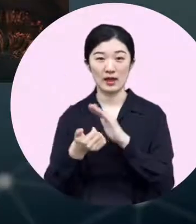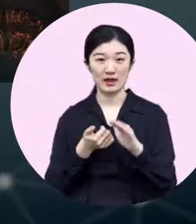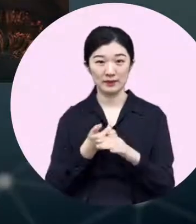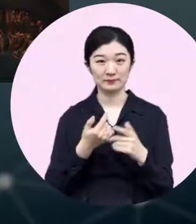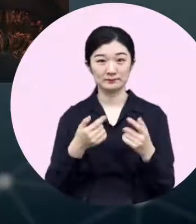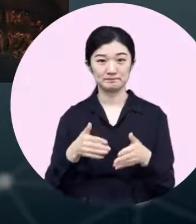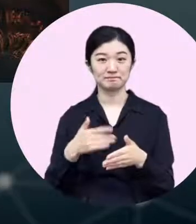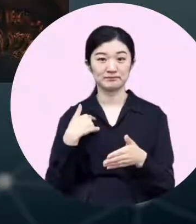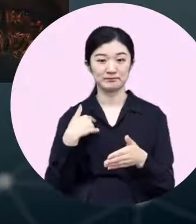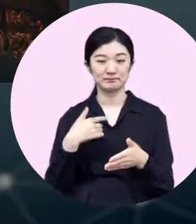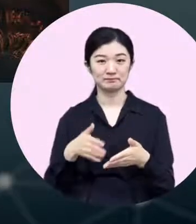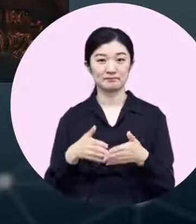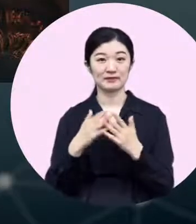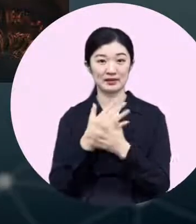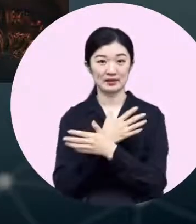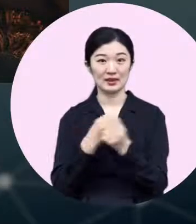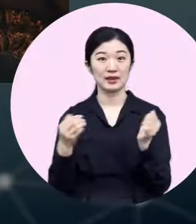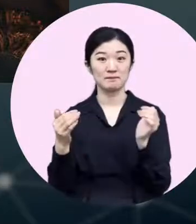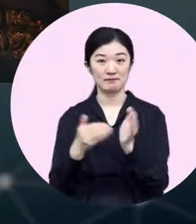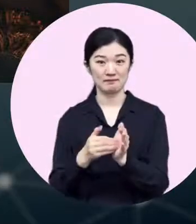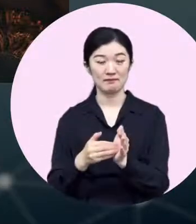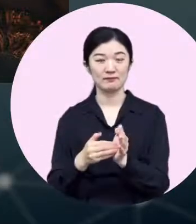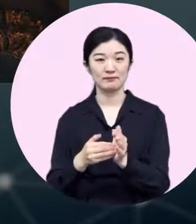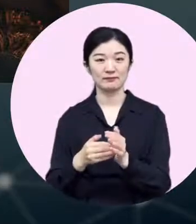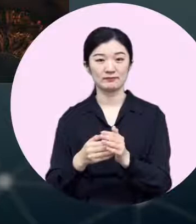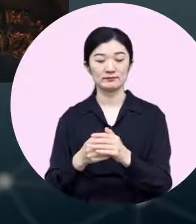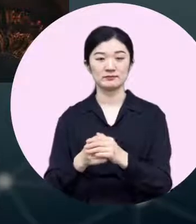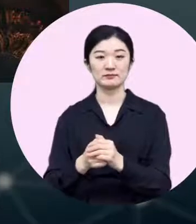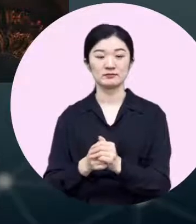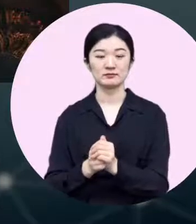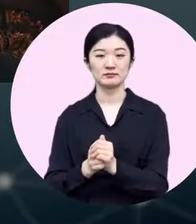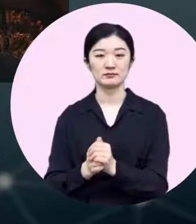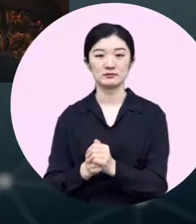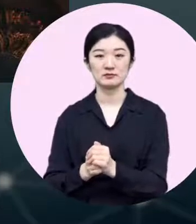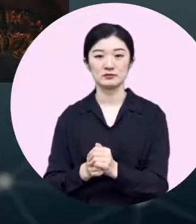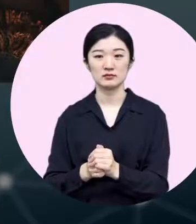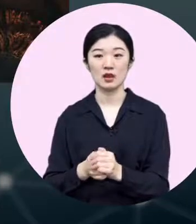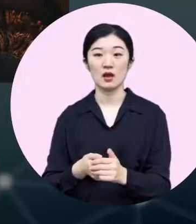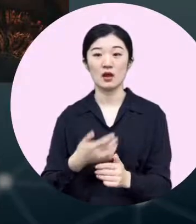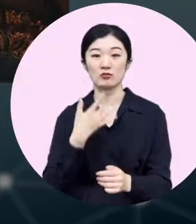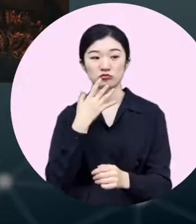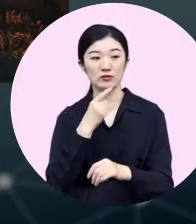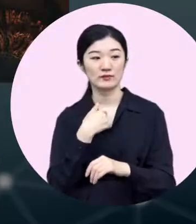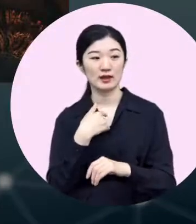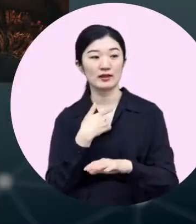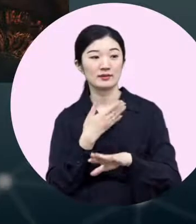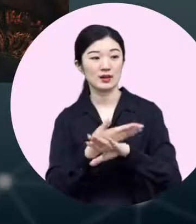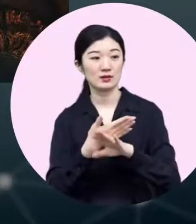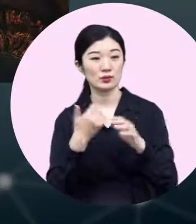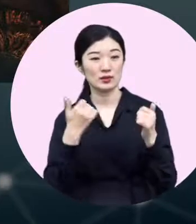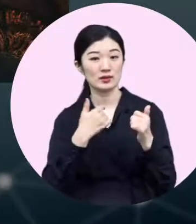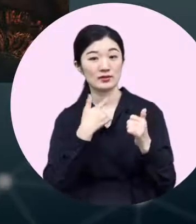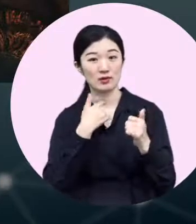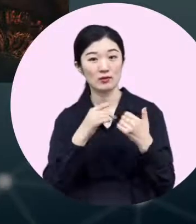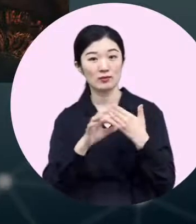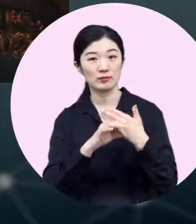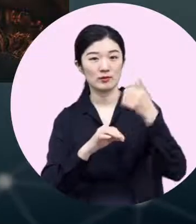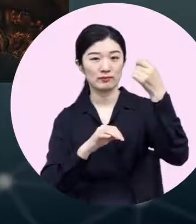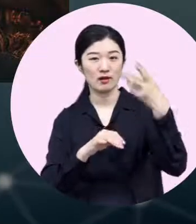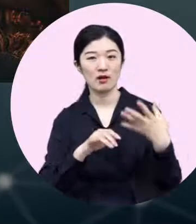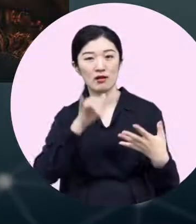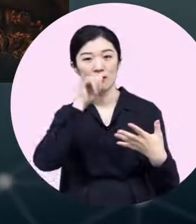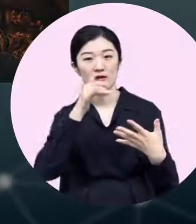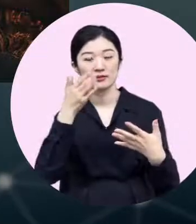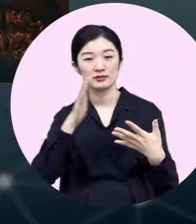방금 예약한 제가 다른 이제 회의 예약한 것들이 있으면 이렇게 다 같이 보입니다. 그렇죠? 지금 방금 예약한